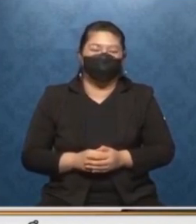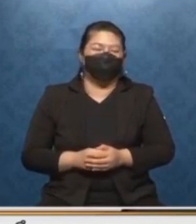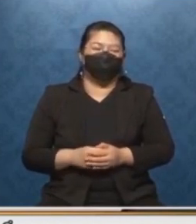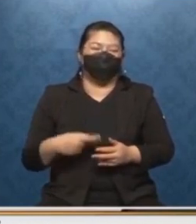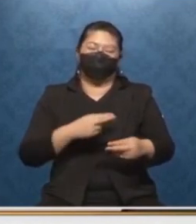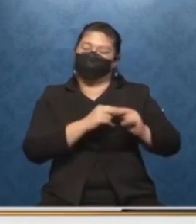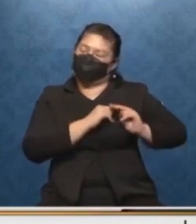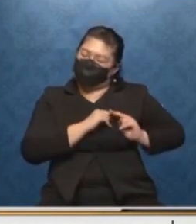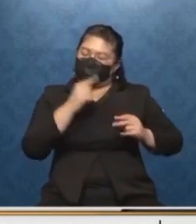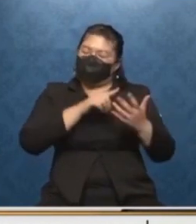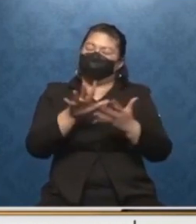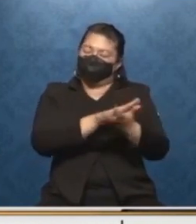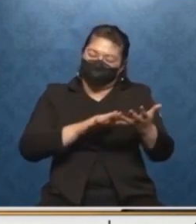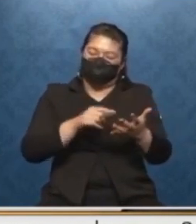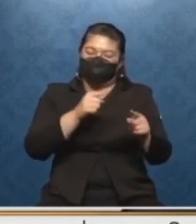ิต่อไปไมรู้จบ